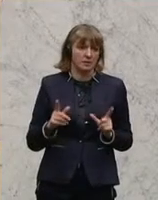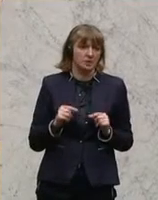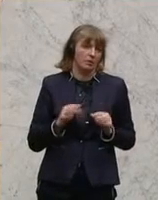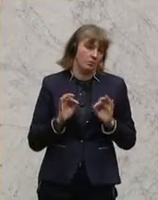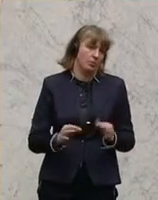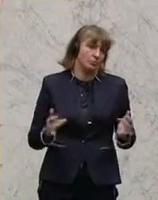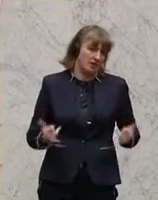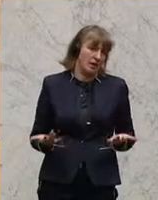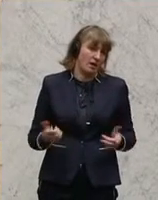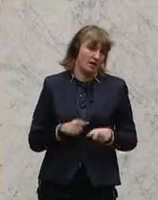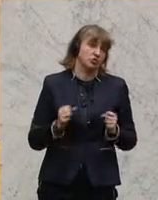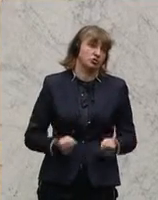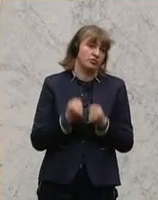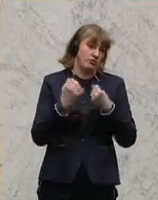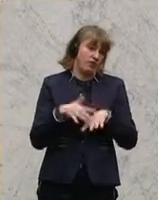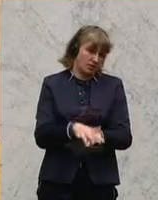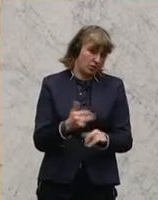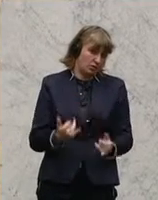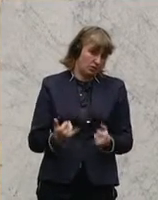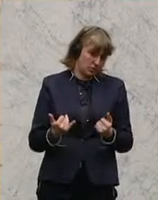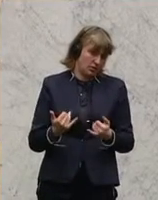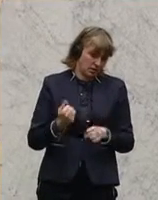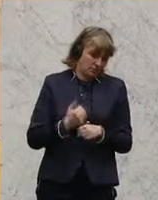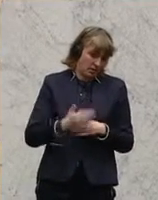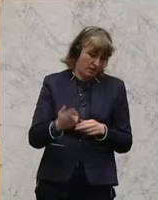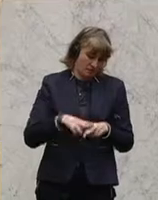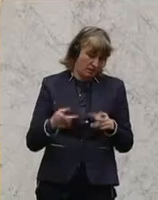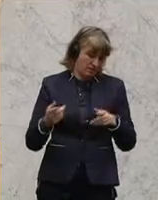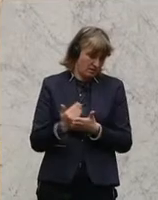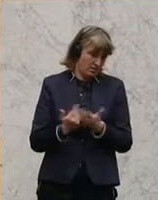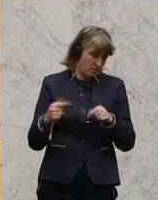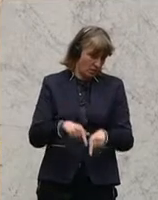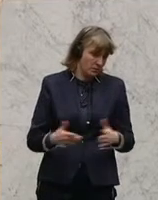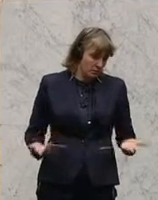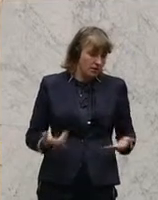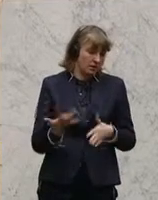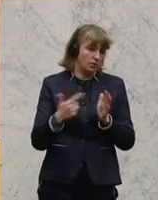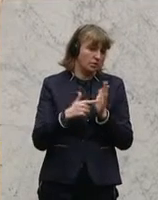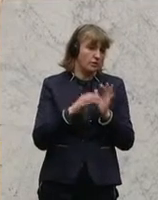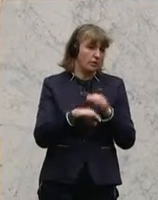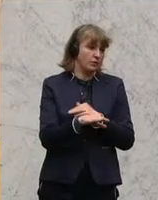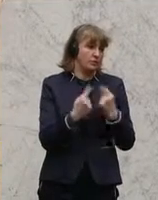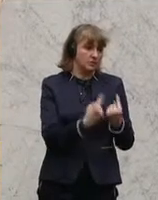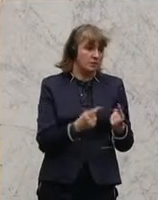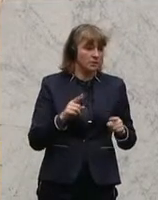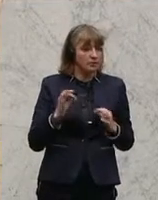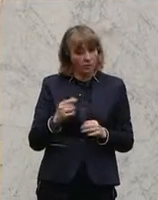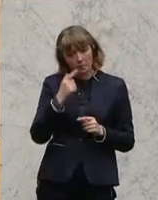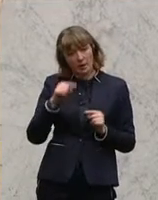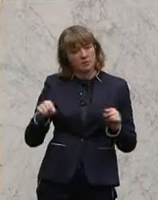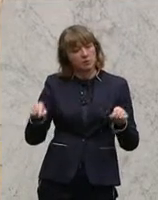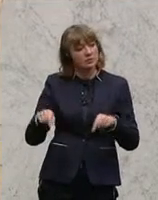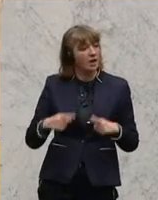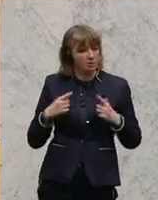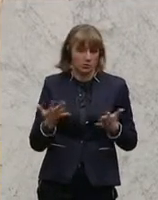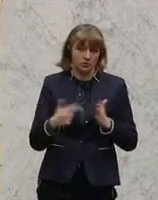Punkt gebracht. Sie erschweren Integration, und die Integration ist die große Herausforderung für die Flüchtlinge selbst, aber auch für die Menschen, die